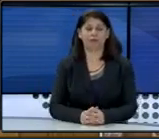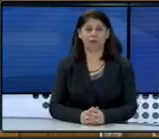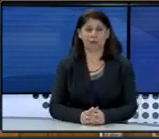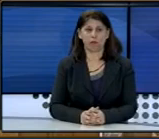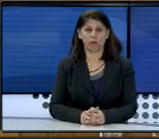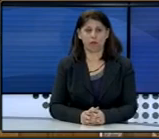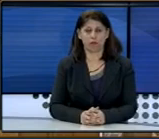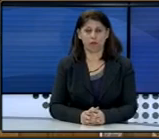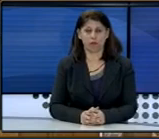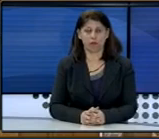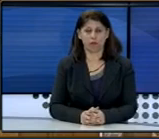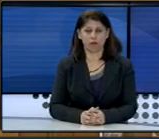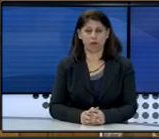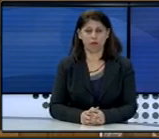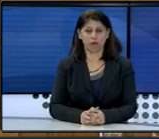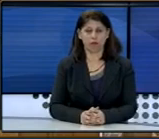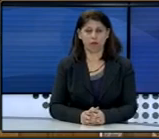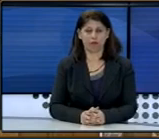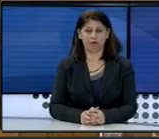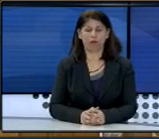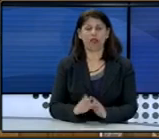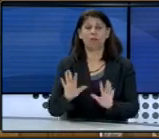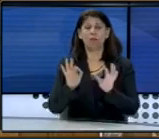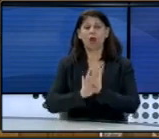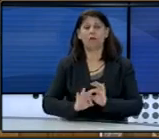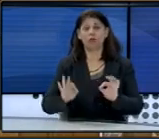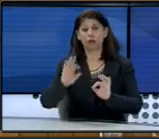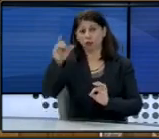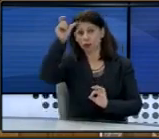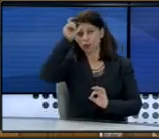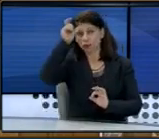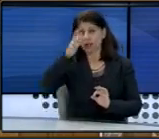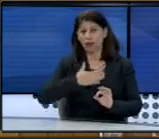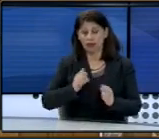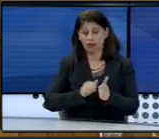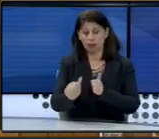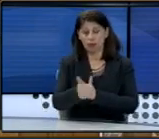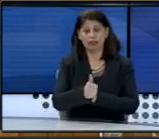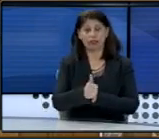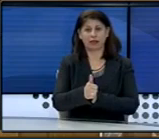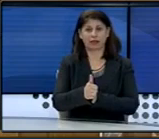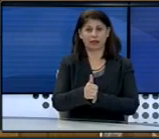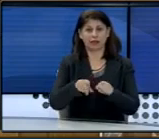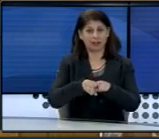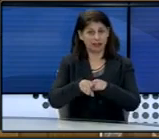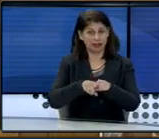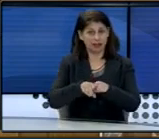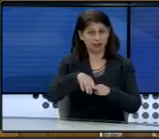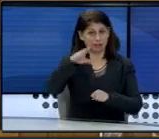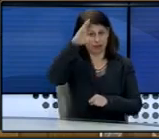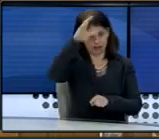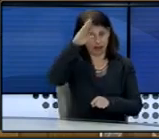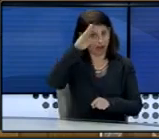μην προέβλεπε ότι η Τουρκία θα επιχειρούσε να αποκαταστήσει σταδιακά τις σχέσεις της με τις